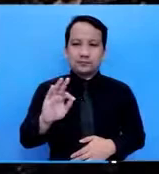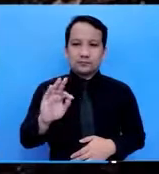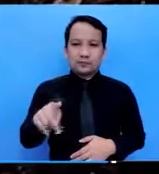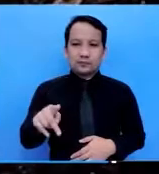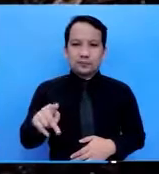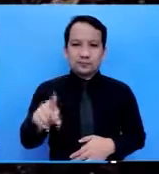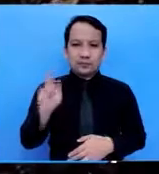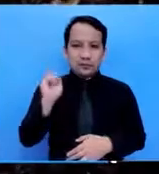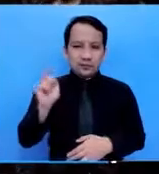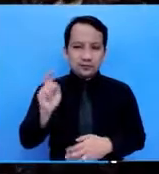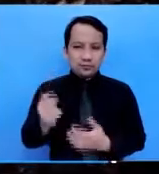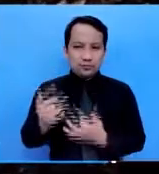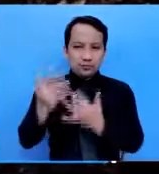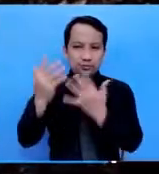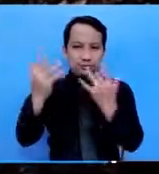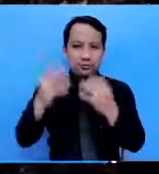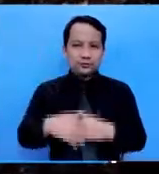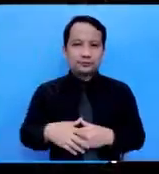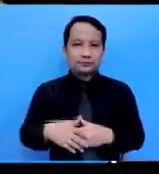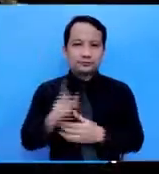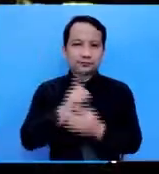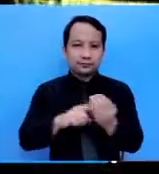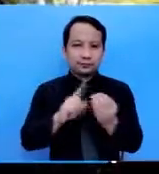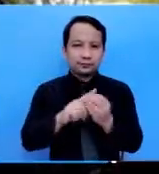bahay. Ang involved kasi